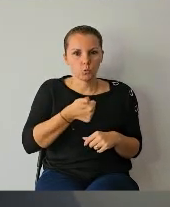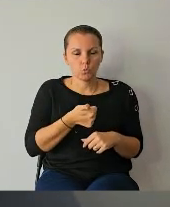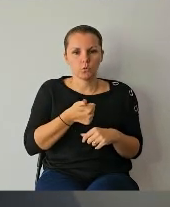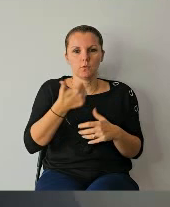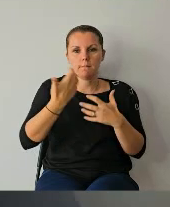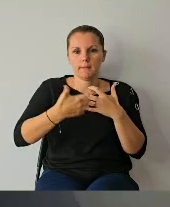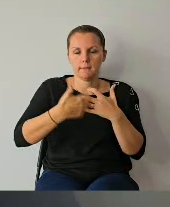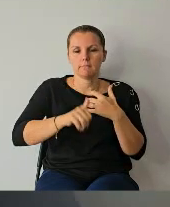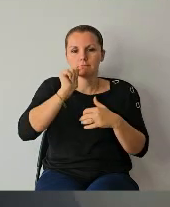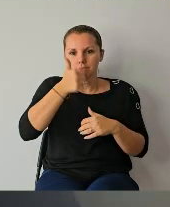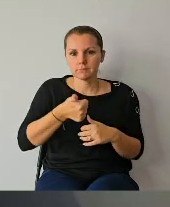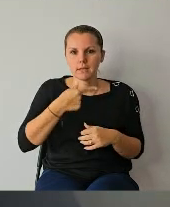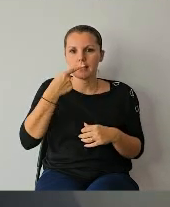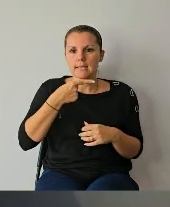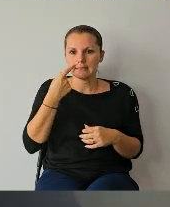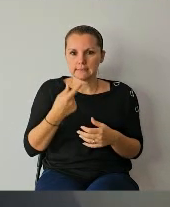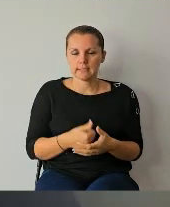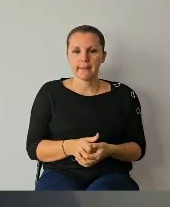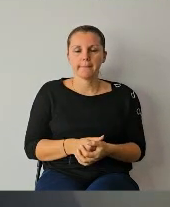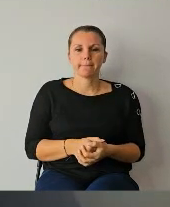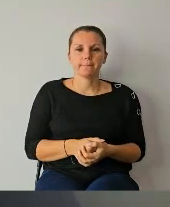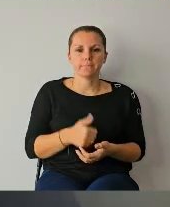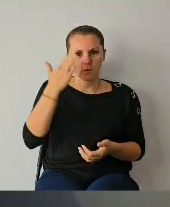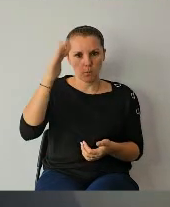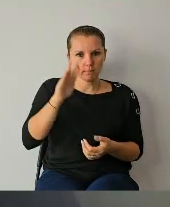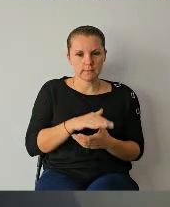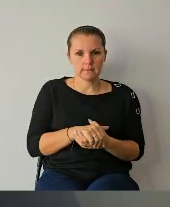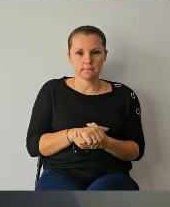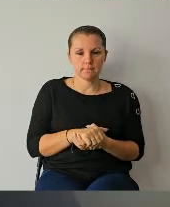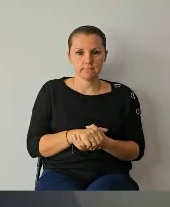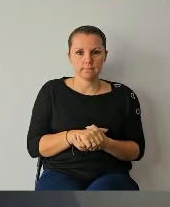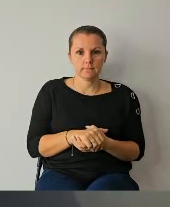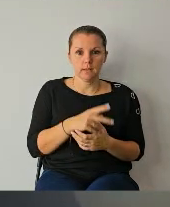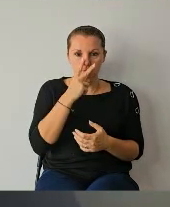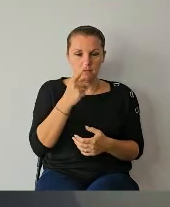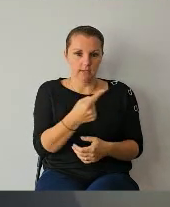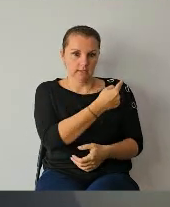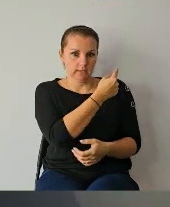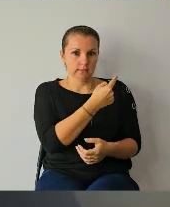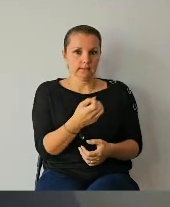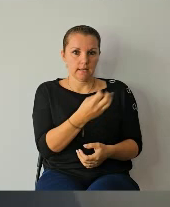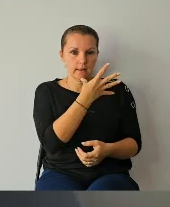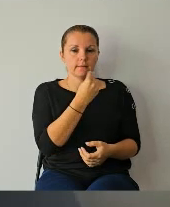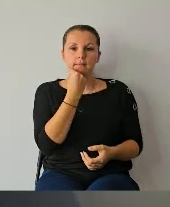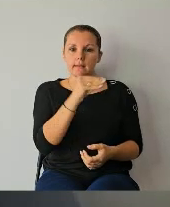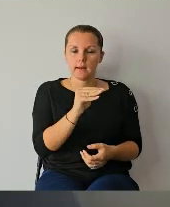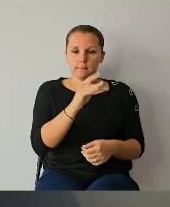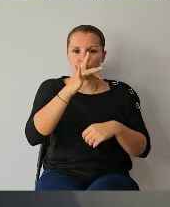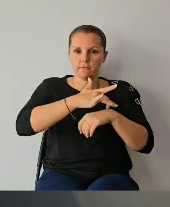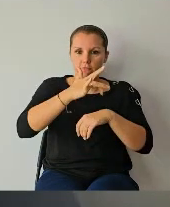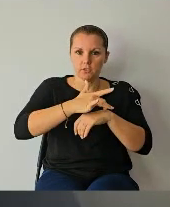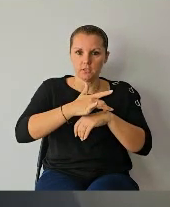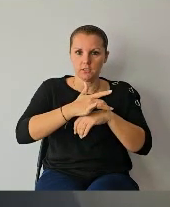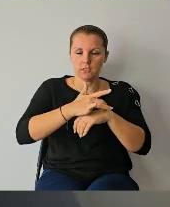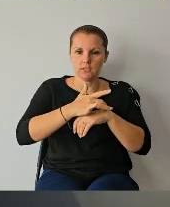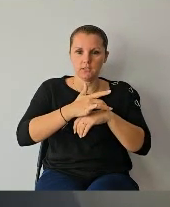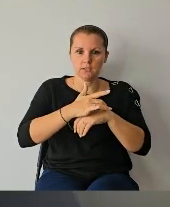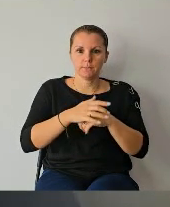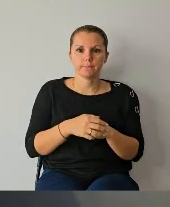trzeciego język nowożytny. Jak umieszczono na slajdzie, najlepsze osiągnięcia, wyniki